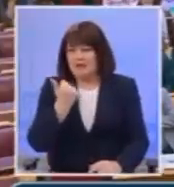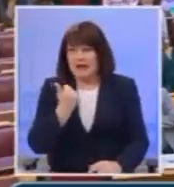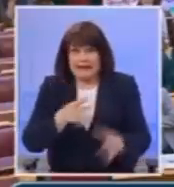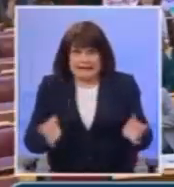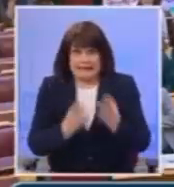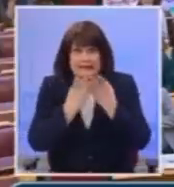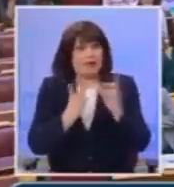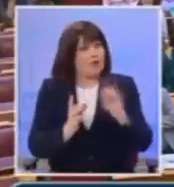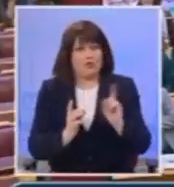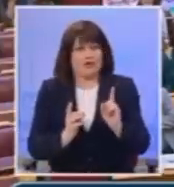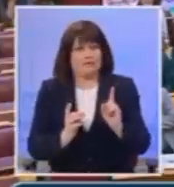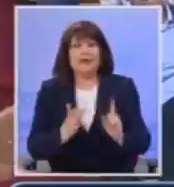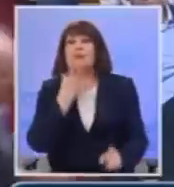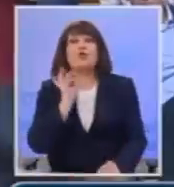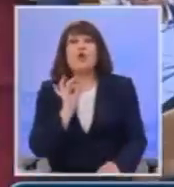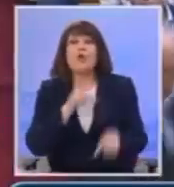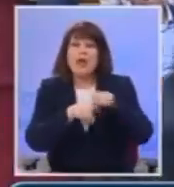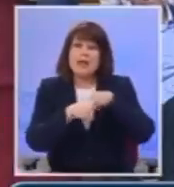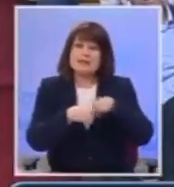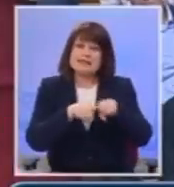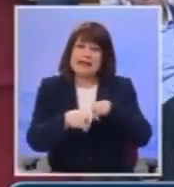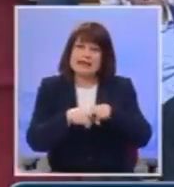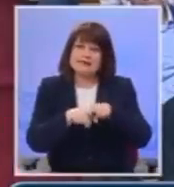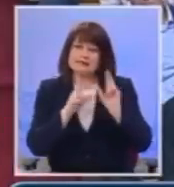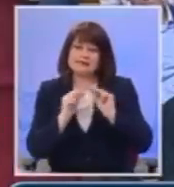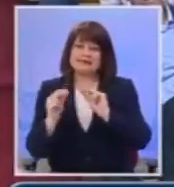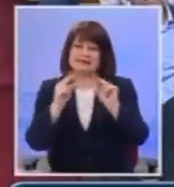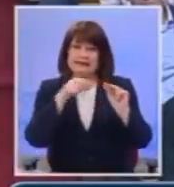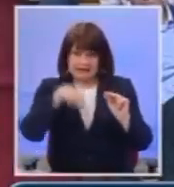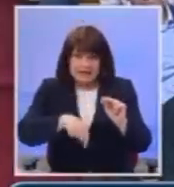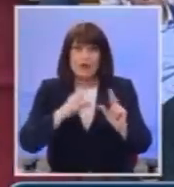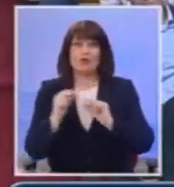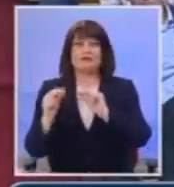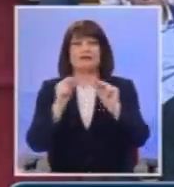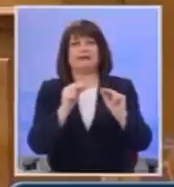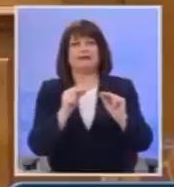τυχαίο, διότι έχει άμεση σχέση με τη συζήτηση που θα κάνουμε εδώ.